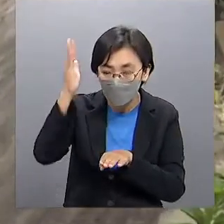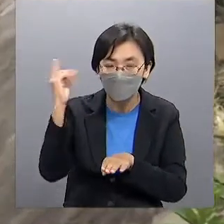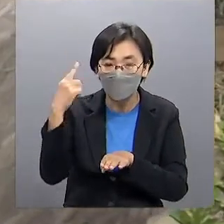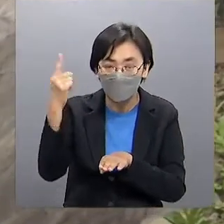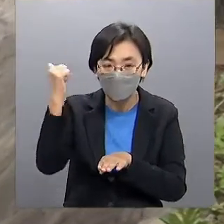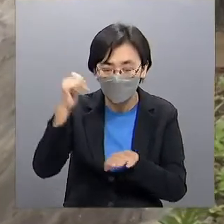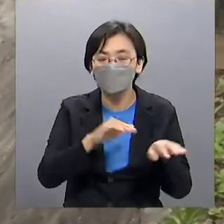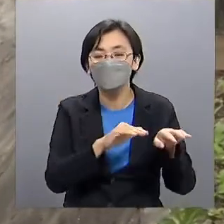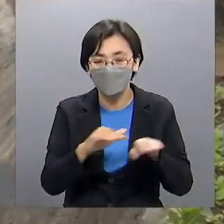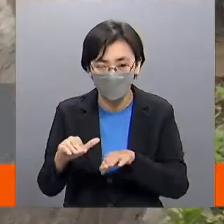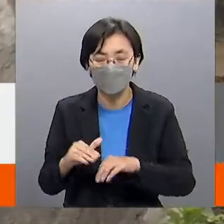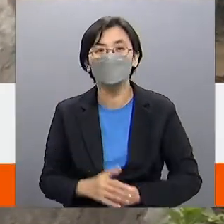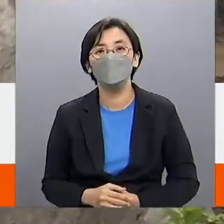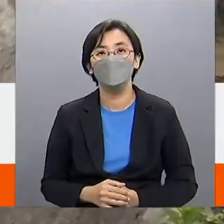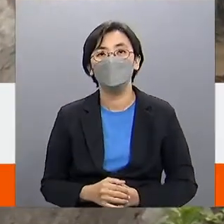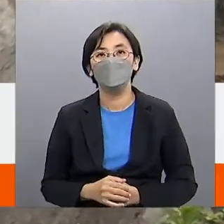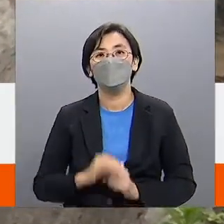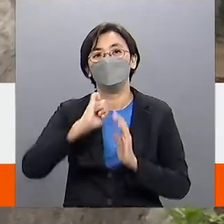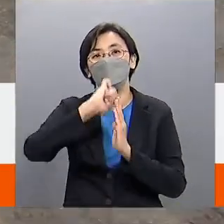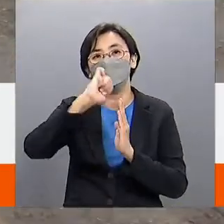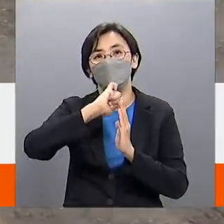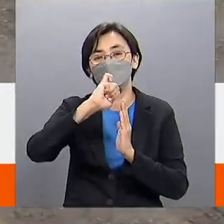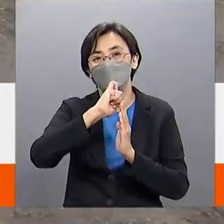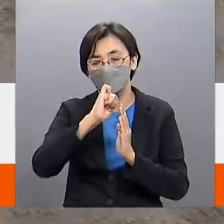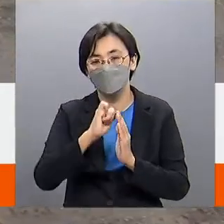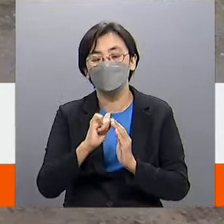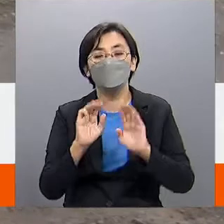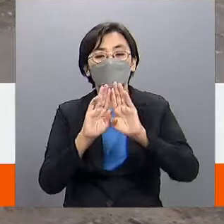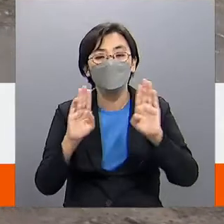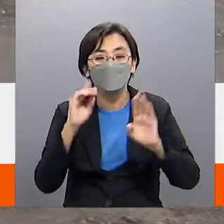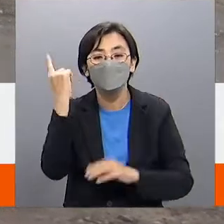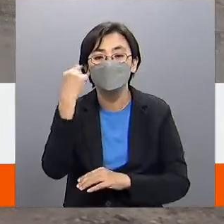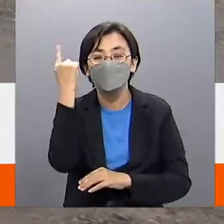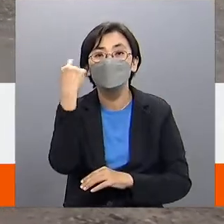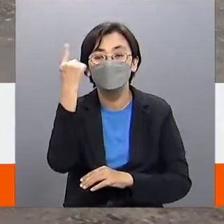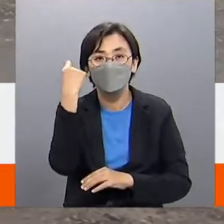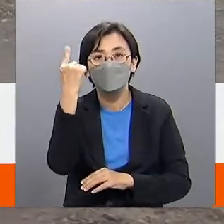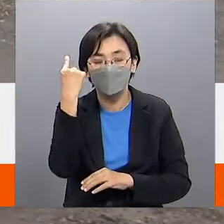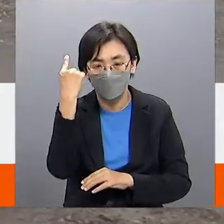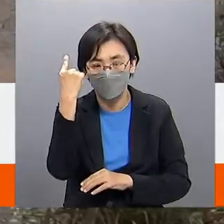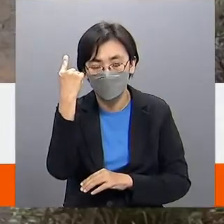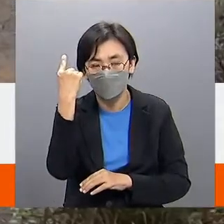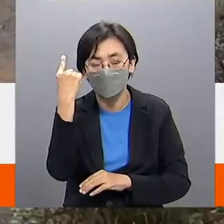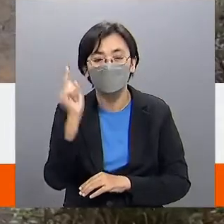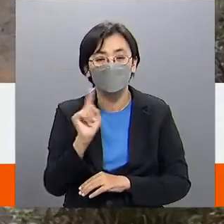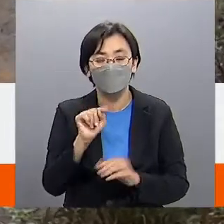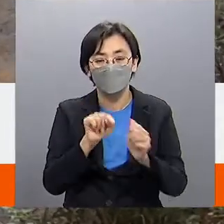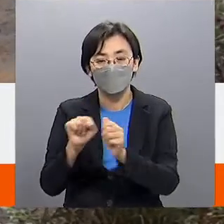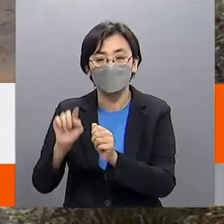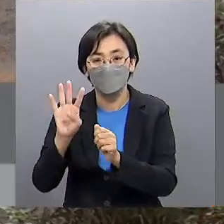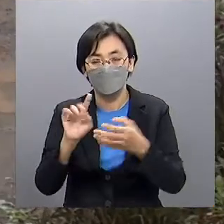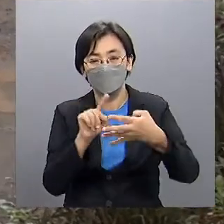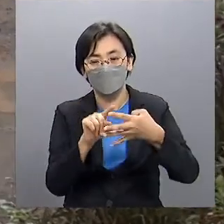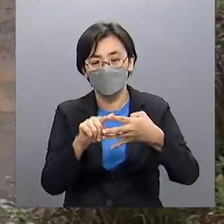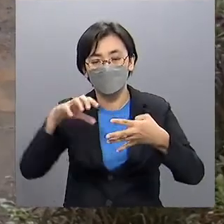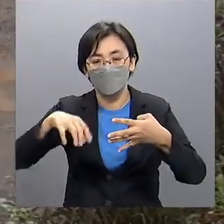่ๆล่าสุดจังหวัดเชียงใหม่มีแนวทางเปิดจังหวัดเพื่อการท่องเที่ยวหรือชัมมิ่งเชียงใหม่ในพื้นที่นำร่องสี่อำเภอคืออำเภอเมืองเชียงใ